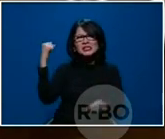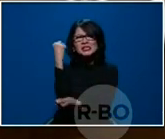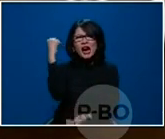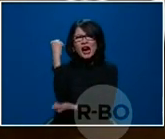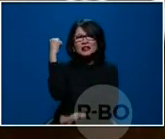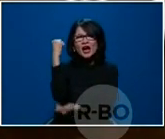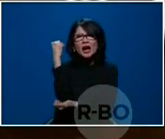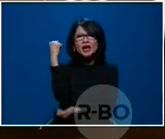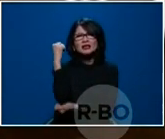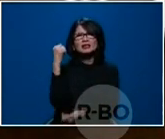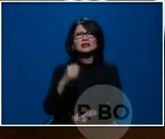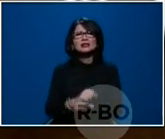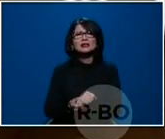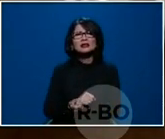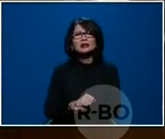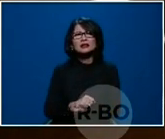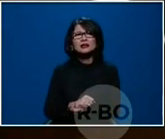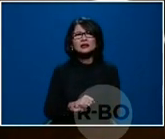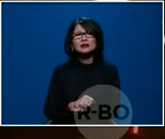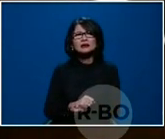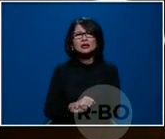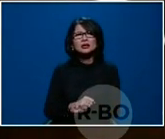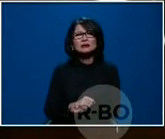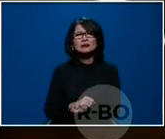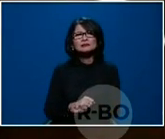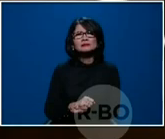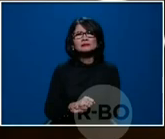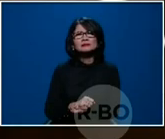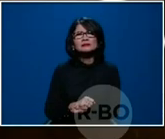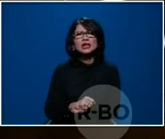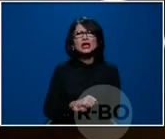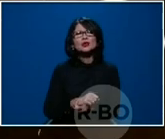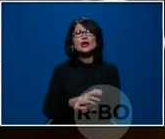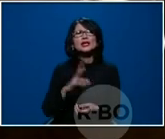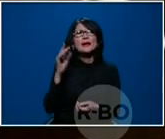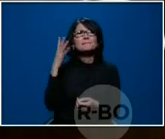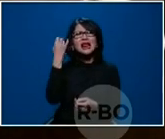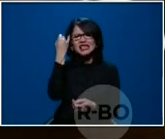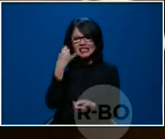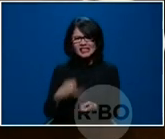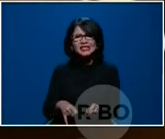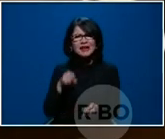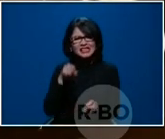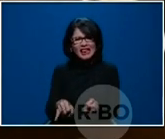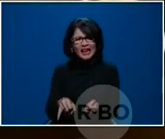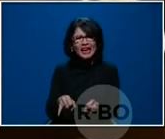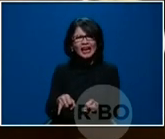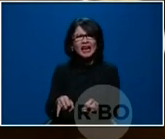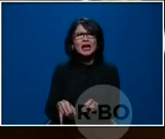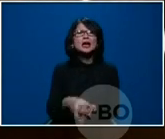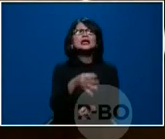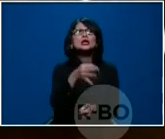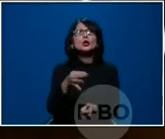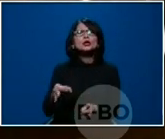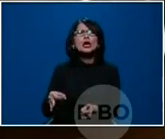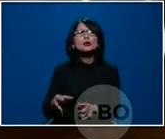kriminalitas katakan termasuk yang terburuk di kotkota besar di